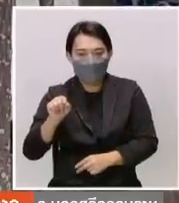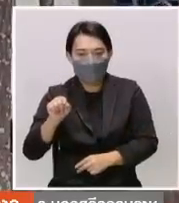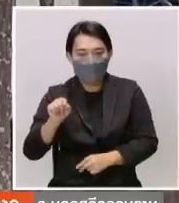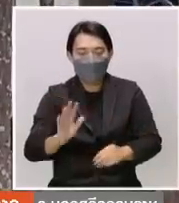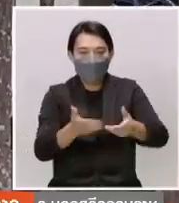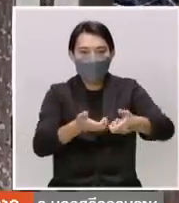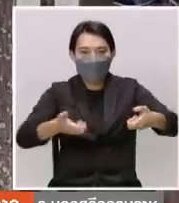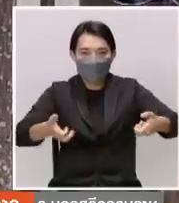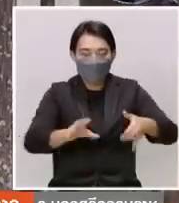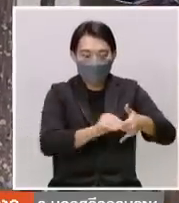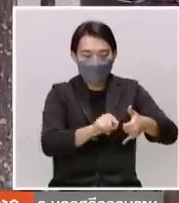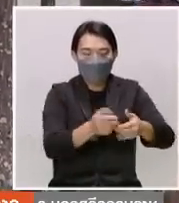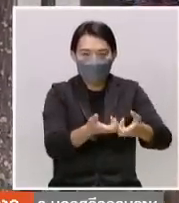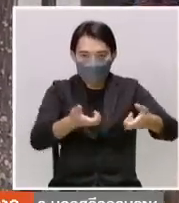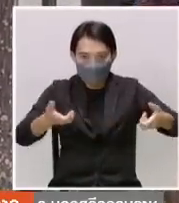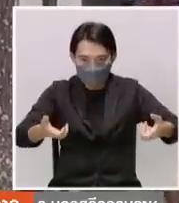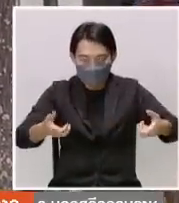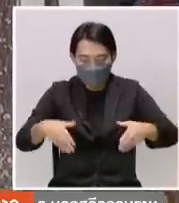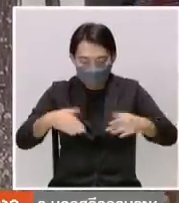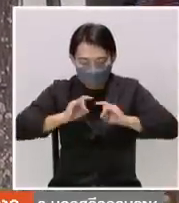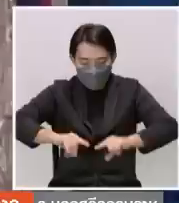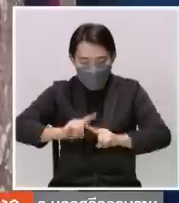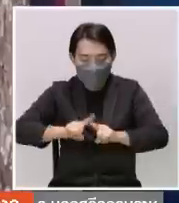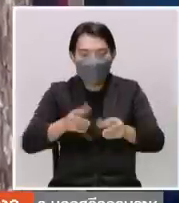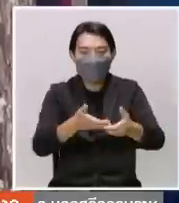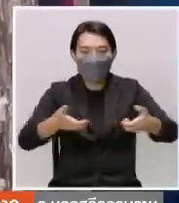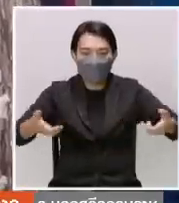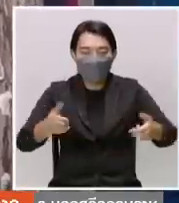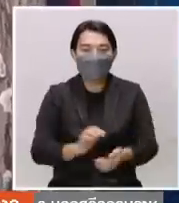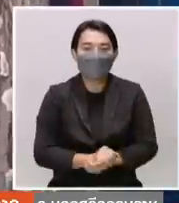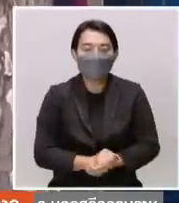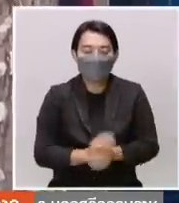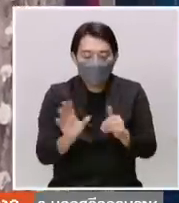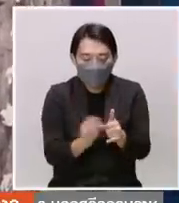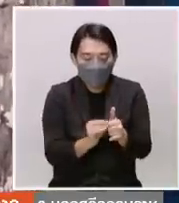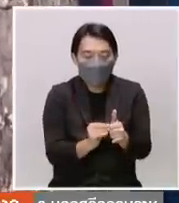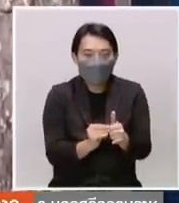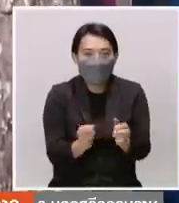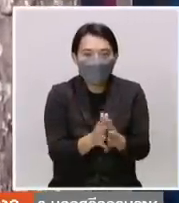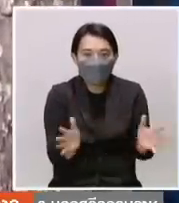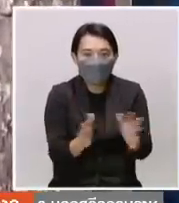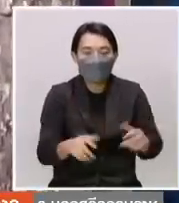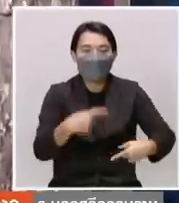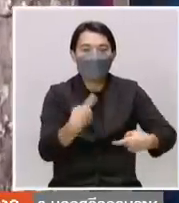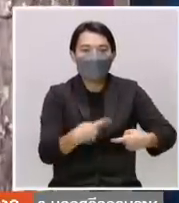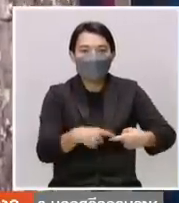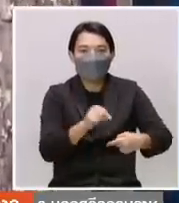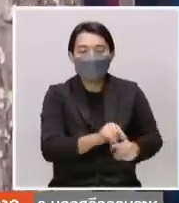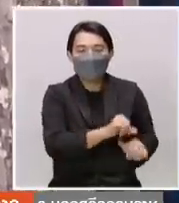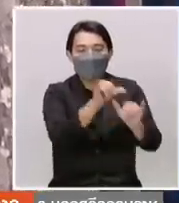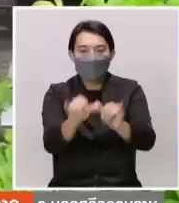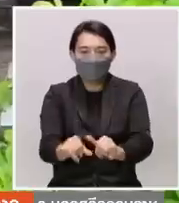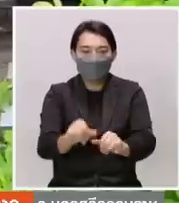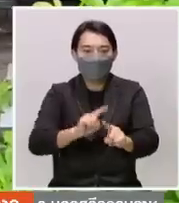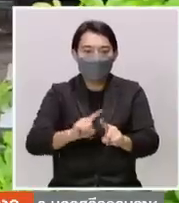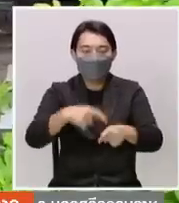ได้แยกตัวผู้ติดเชื้อออกจากกลุ่มเสี่ยงสูงสำหรับผู้ติดเชื้อซึ่งมีจำนวนมากถือว่ามีความยากลำบากในการเคลื่อนย้าย